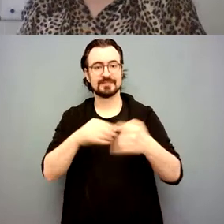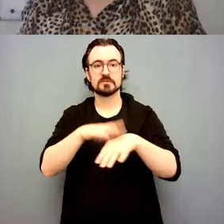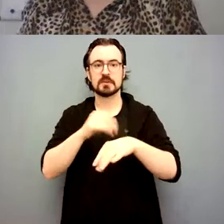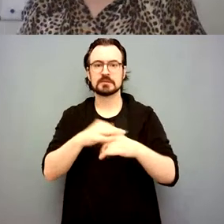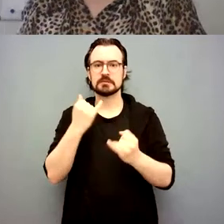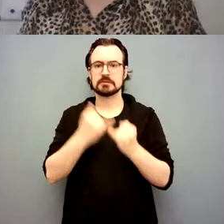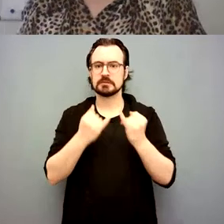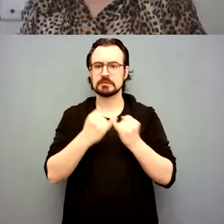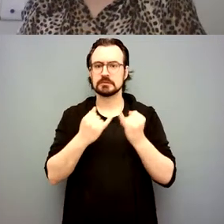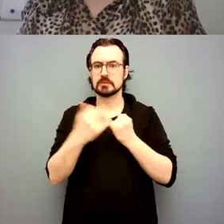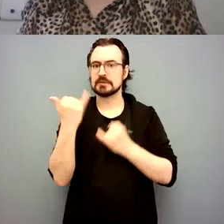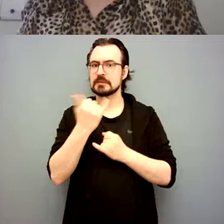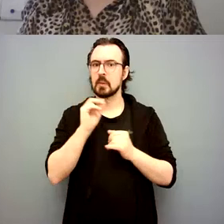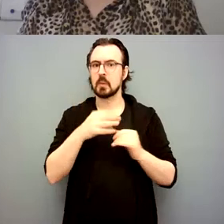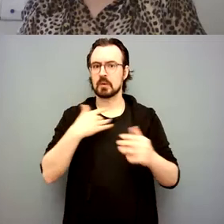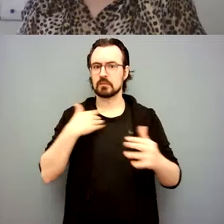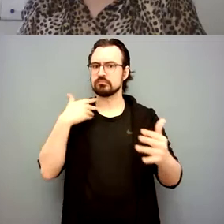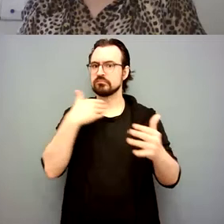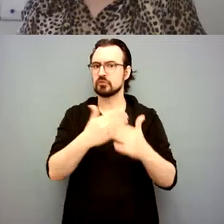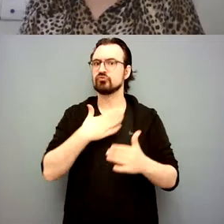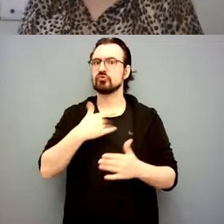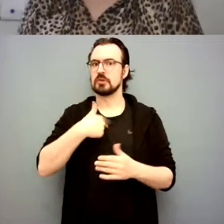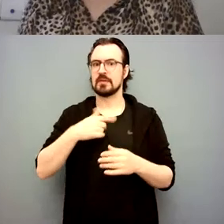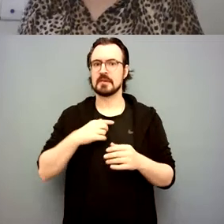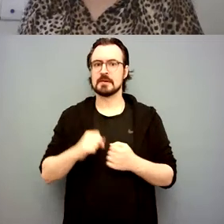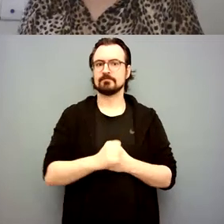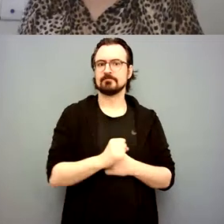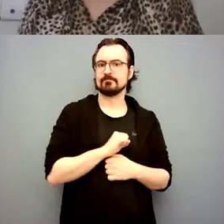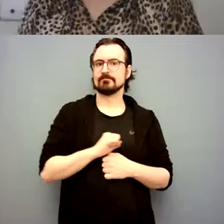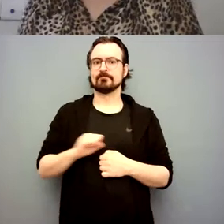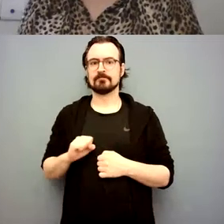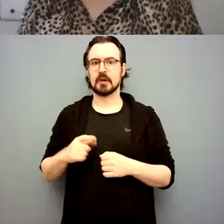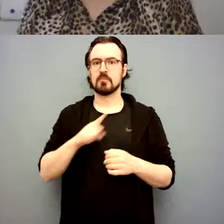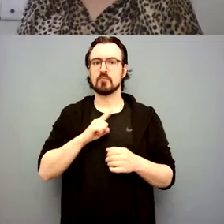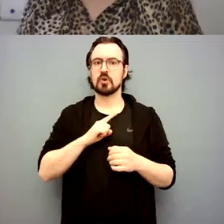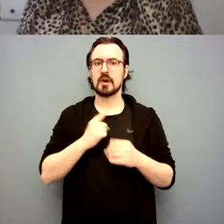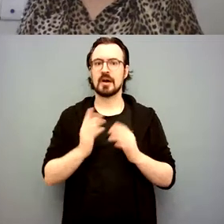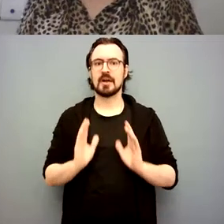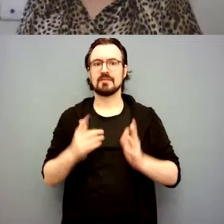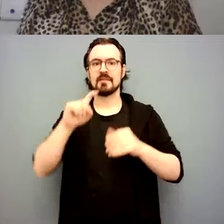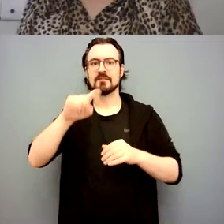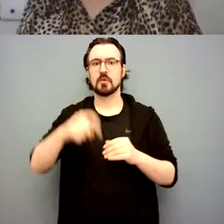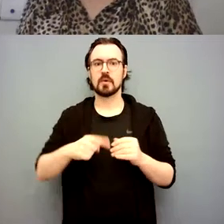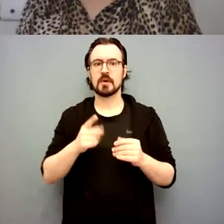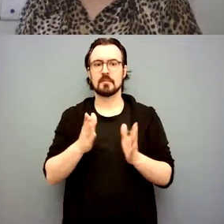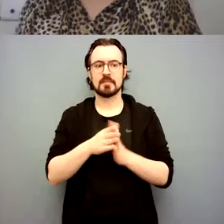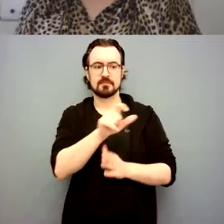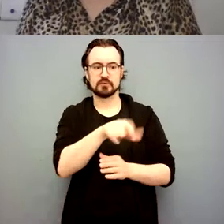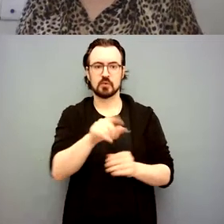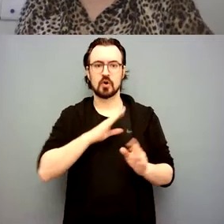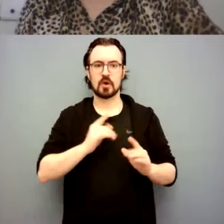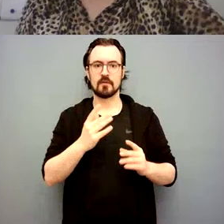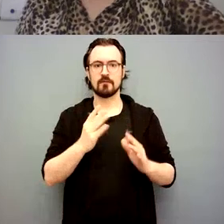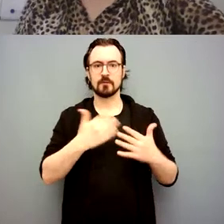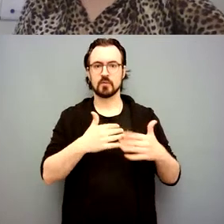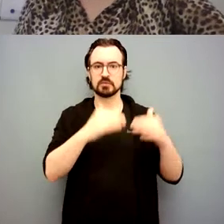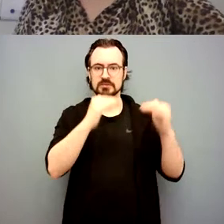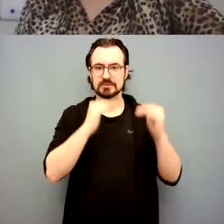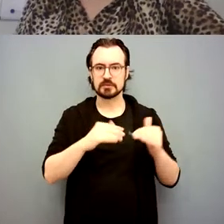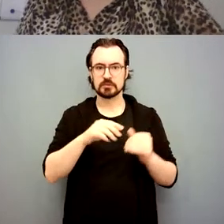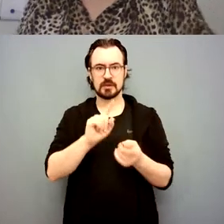senaste 10 åren tycker jag, där man stramar åt väldigt mycket livsvillkoren för personer med funktionsnedsättning. Det ska ju svårare att